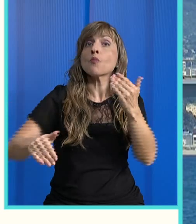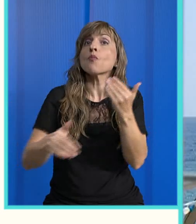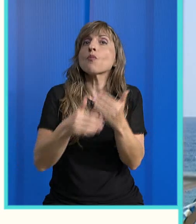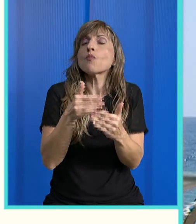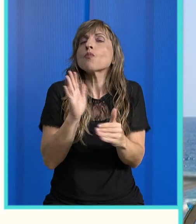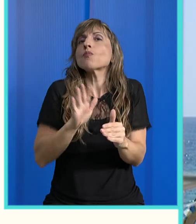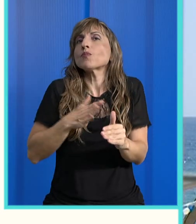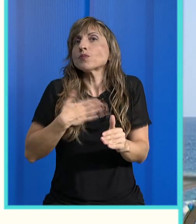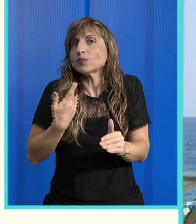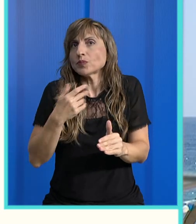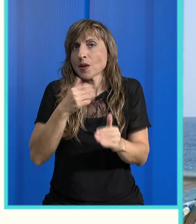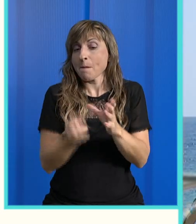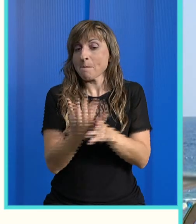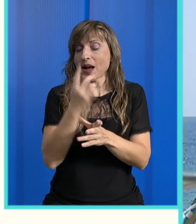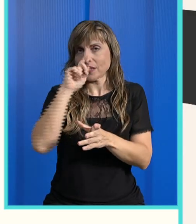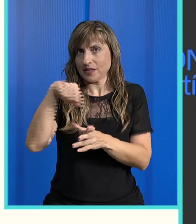al maig de l'any vinent.